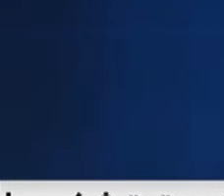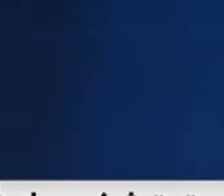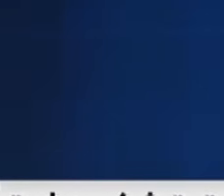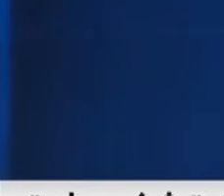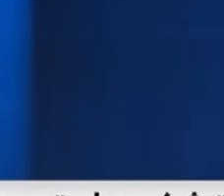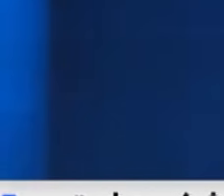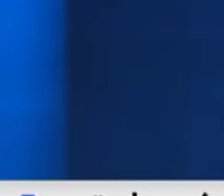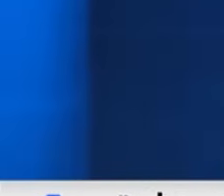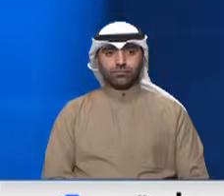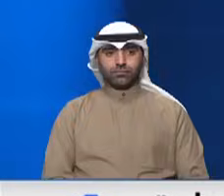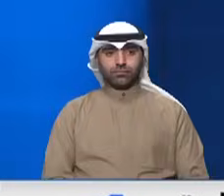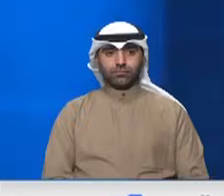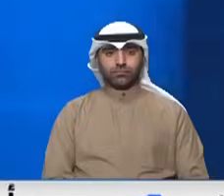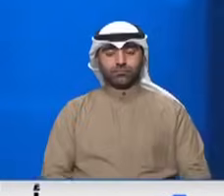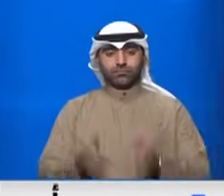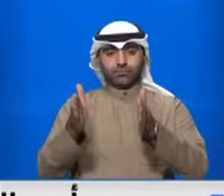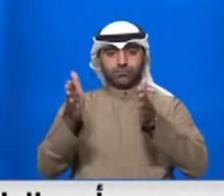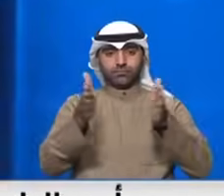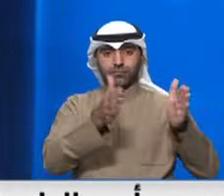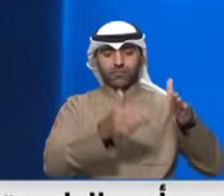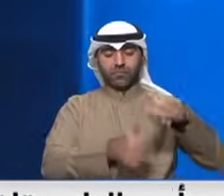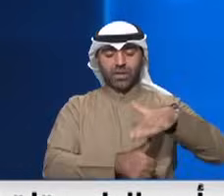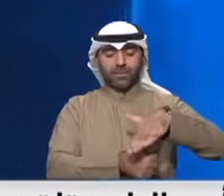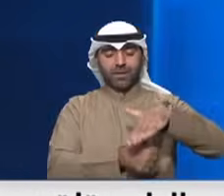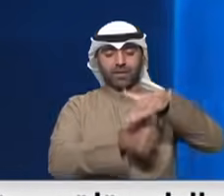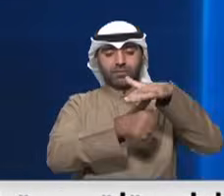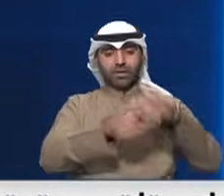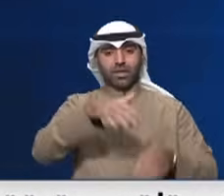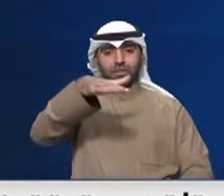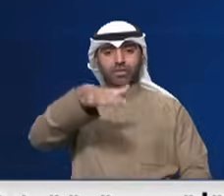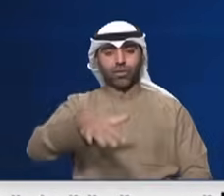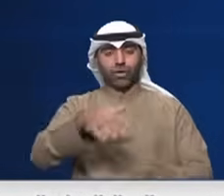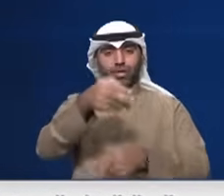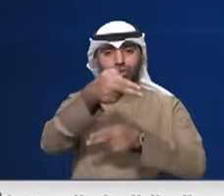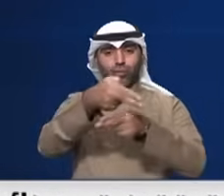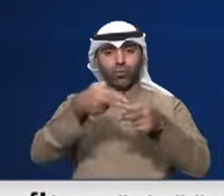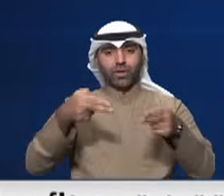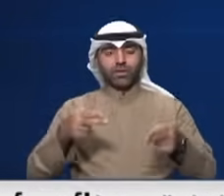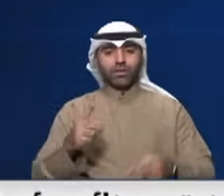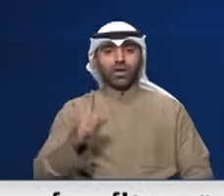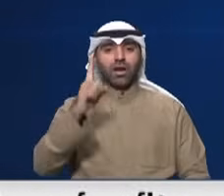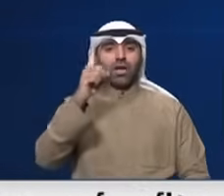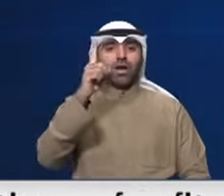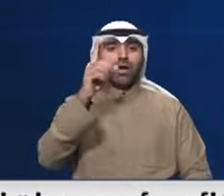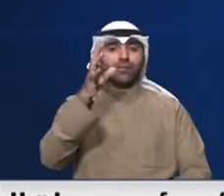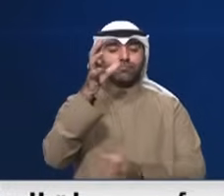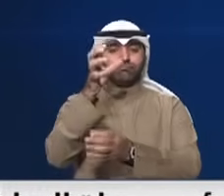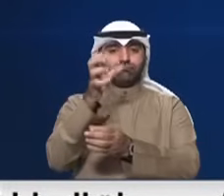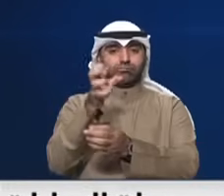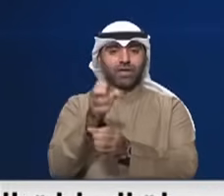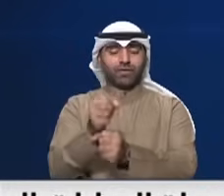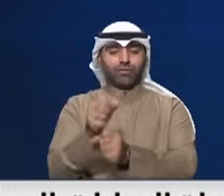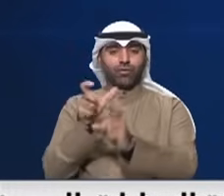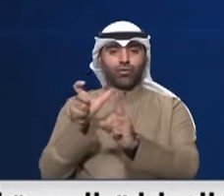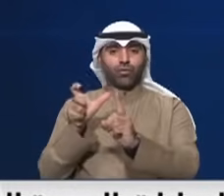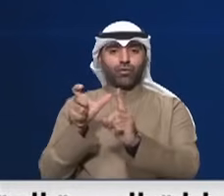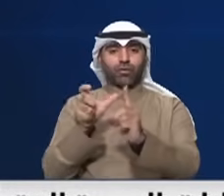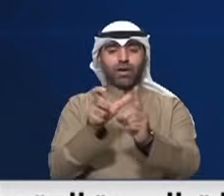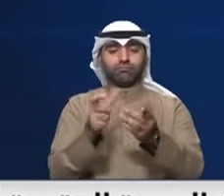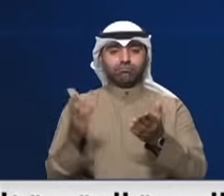استقبل حضره صاحب السمو امير البلاد الشيخ مشعل الاحمد الجابر الصباح حفظه الله ورعاه في المطار الاميري عصر